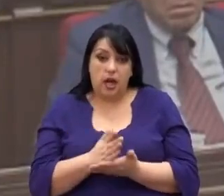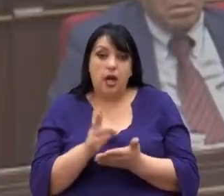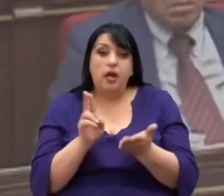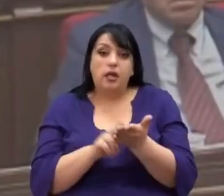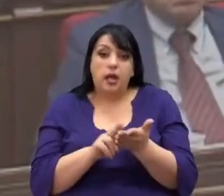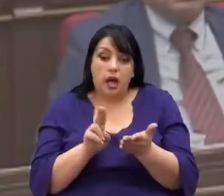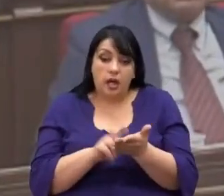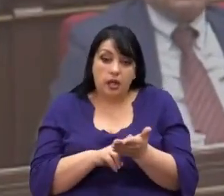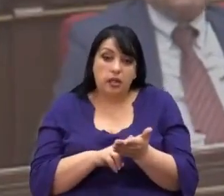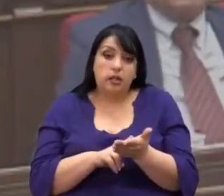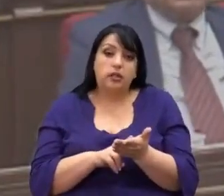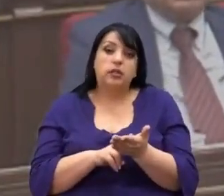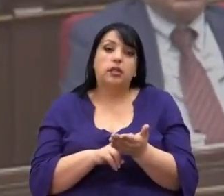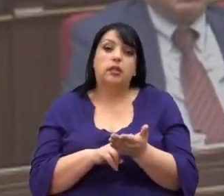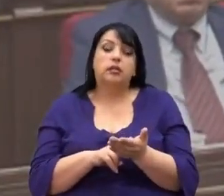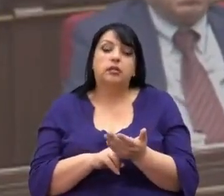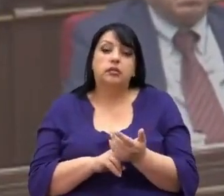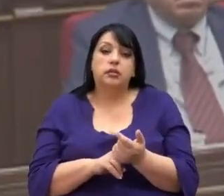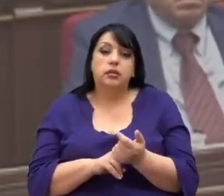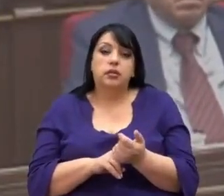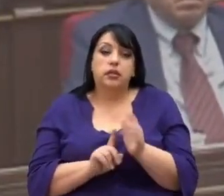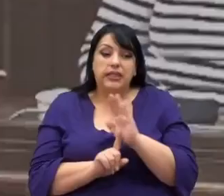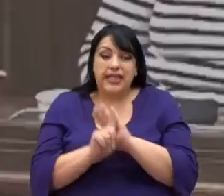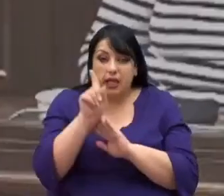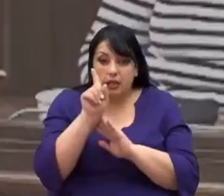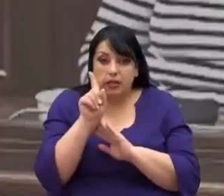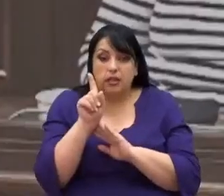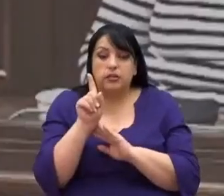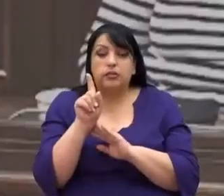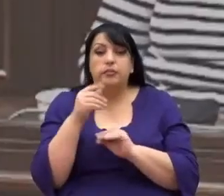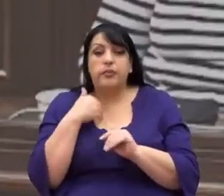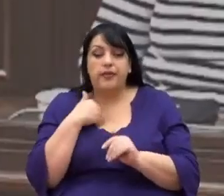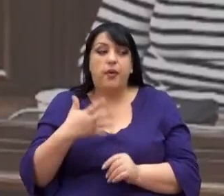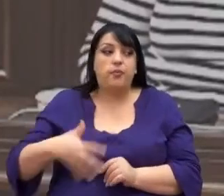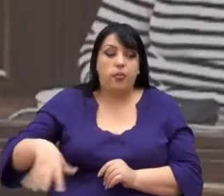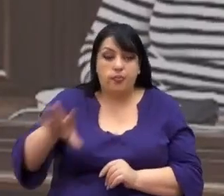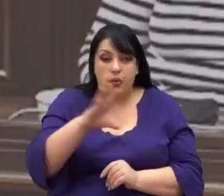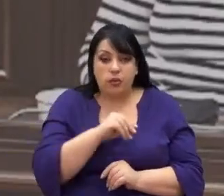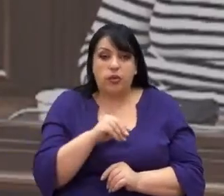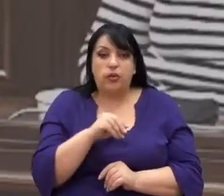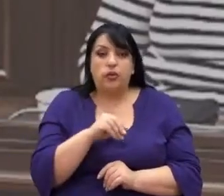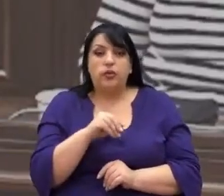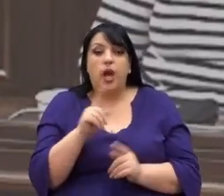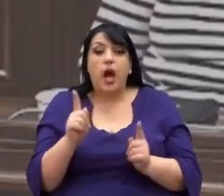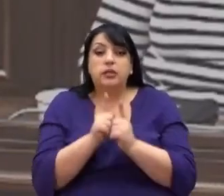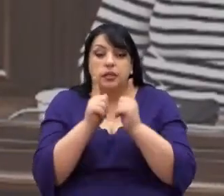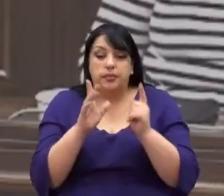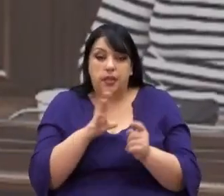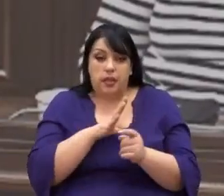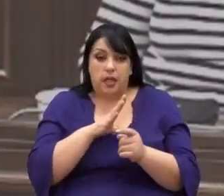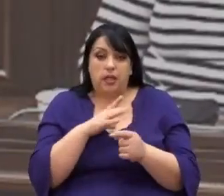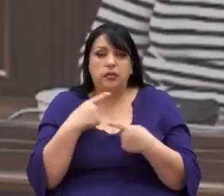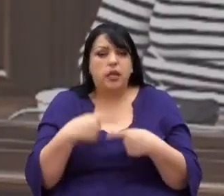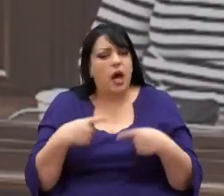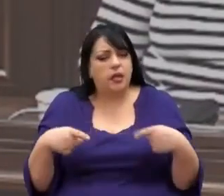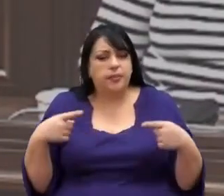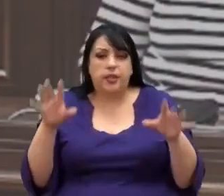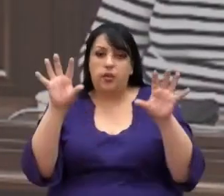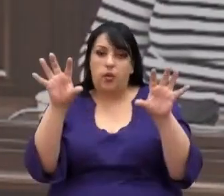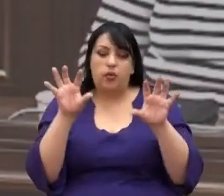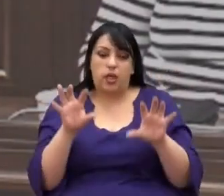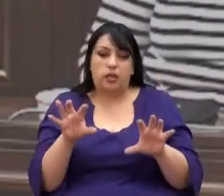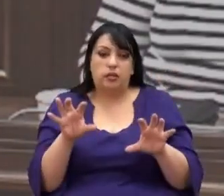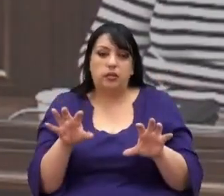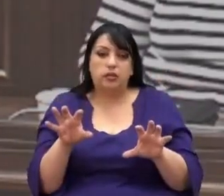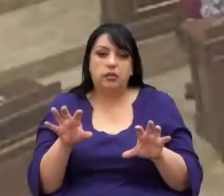Քաղաքացիական նախաձեռնությունը եւ նաեւ մենք բոլորս բախվել ենք այդ ընթացքում բազմաթիվ օրենսդրական